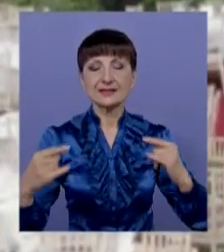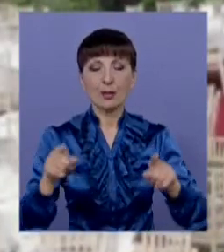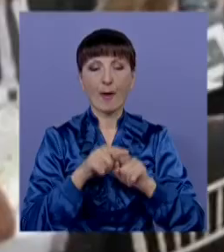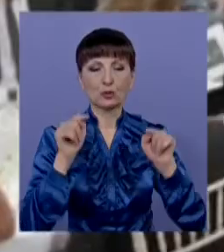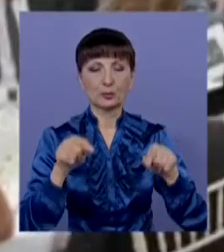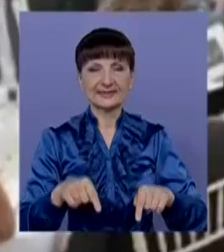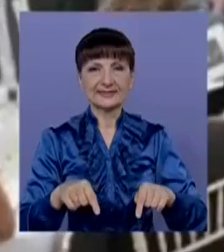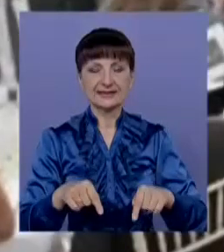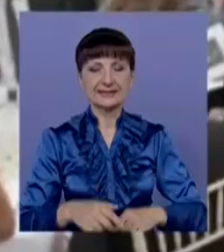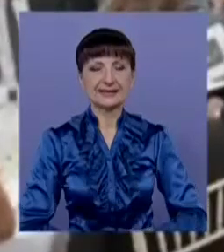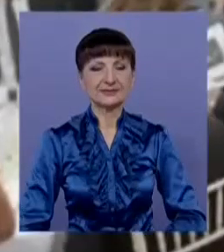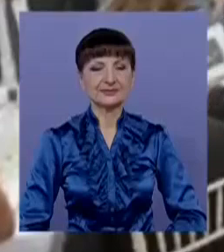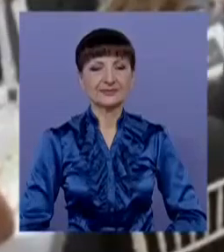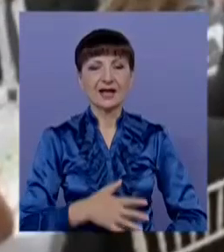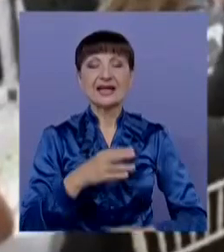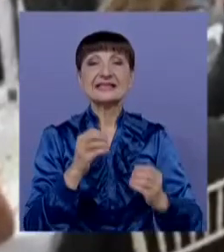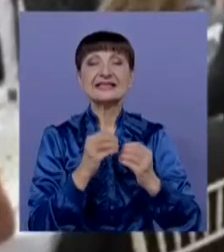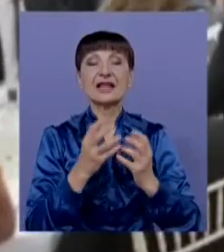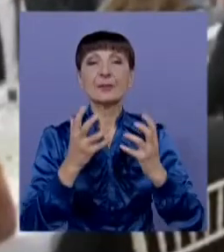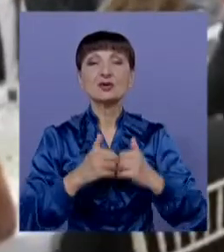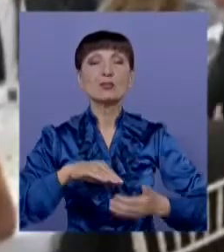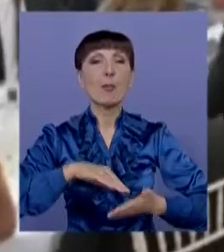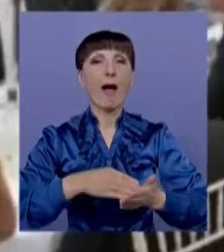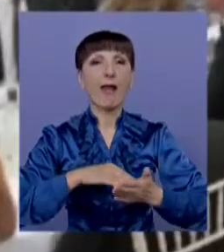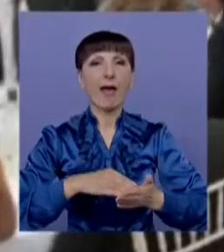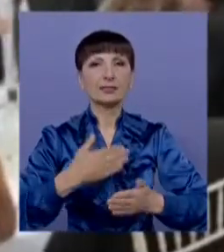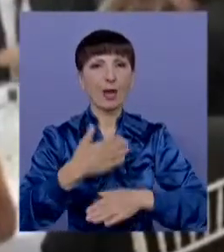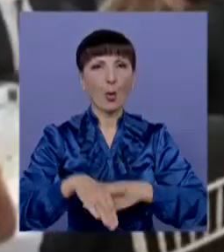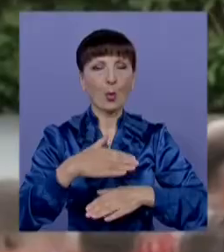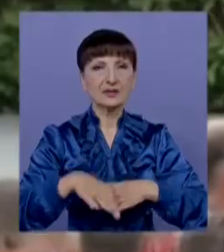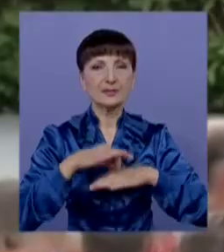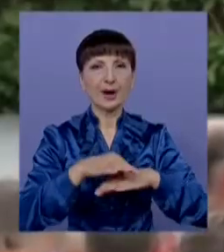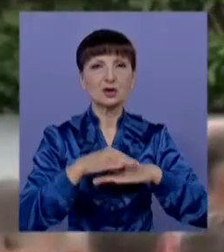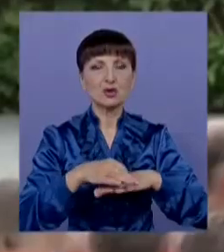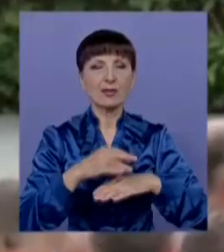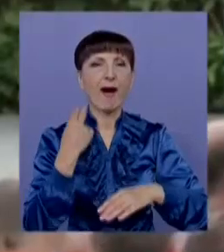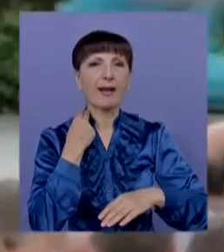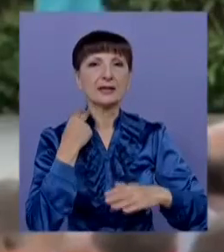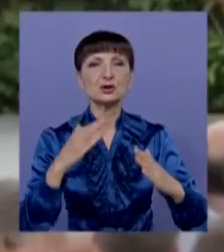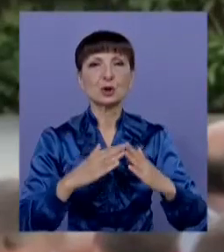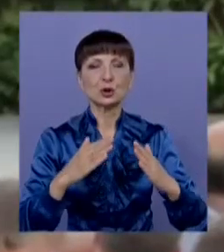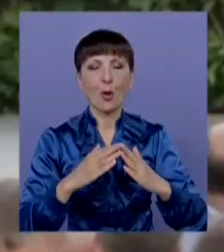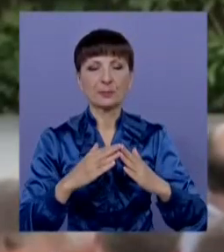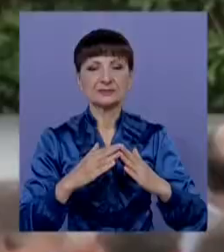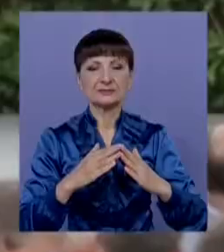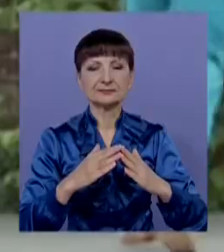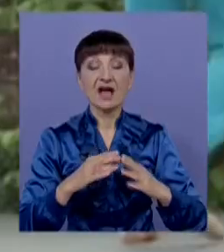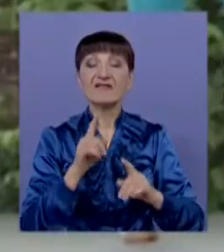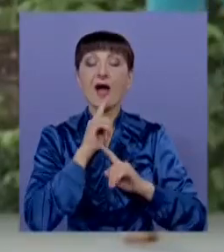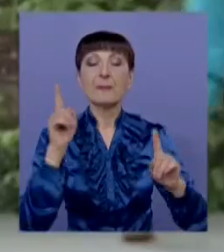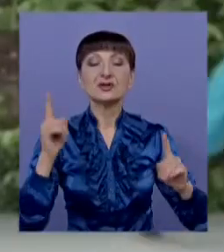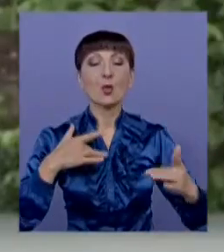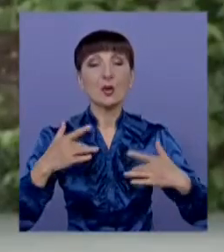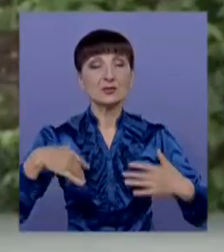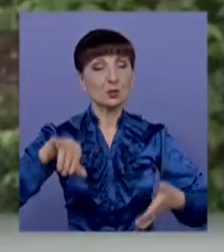этому. Десятый по счету балет «Под звездами» прошел в фамильном английском доме в сердце Уилтшира. В необычном